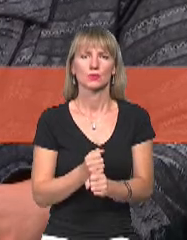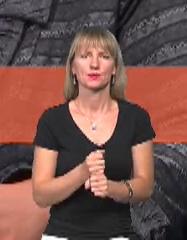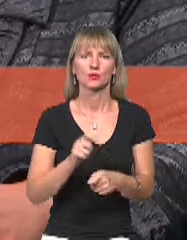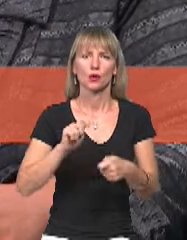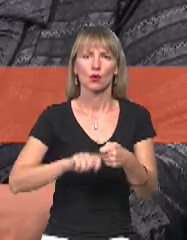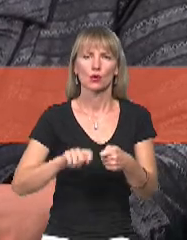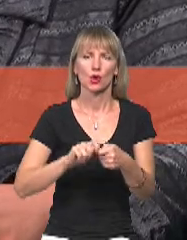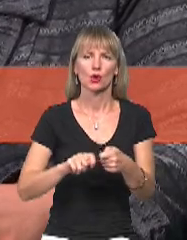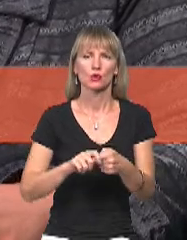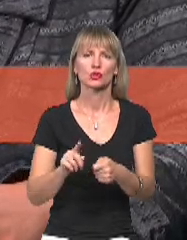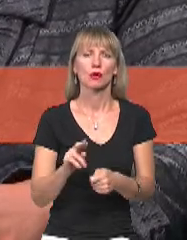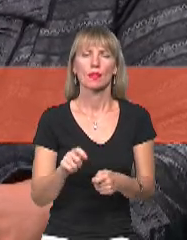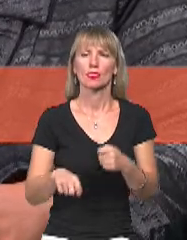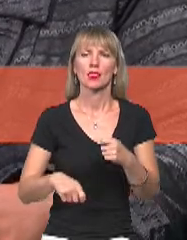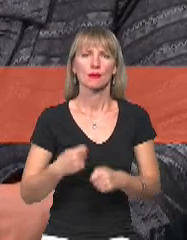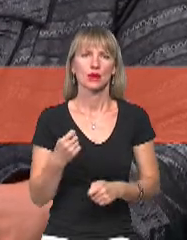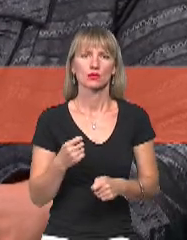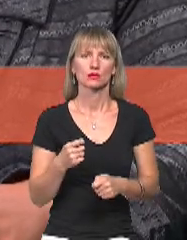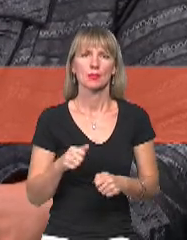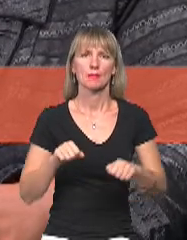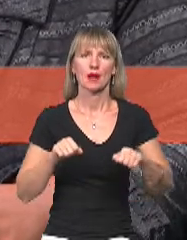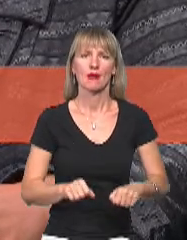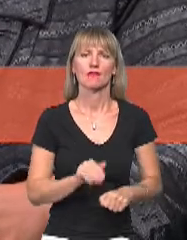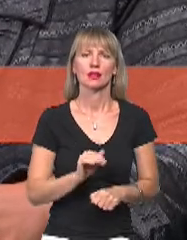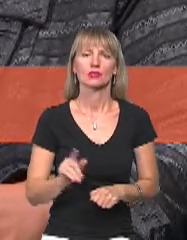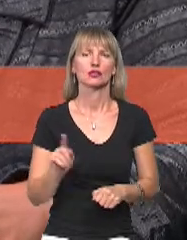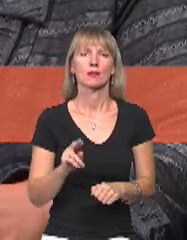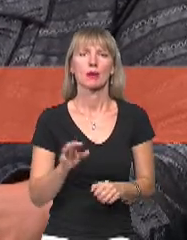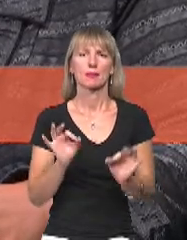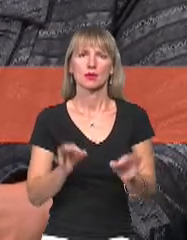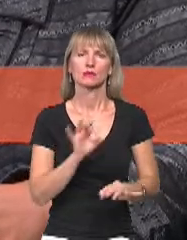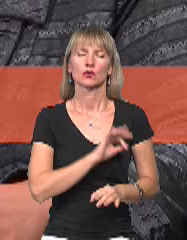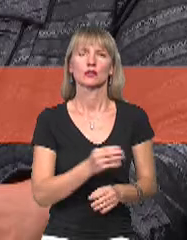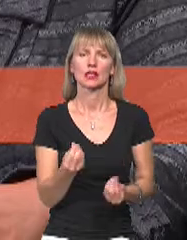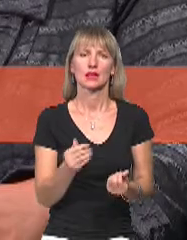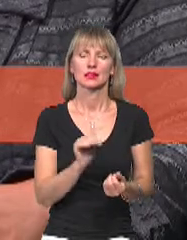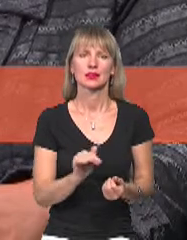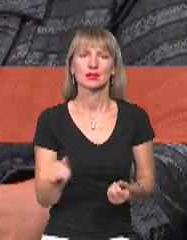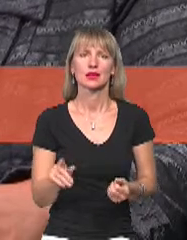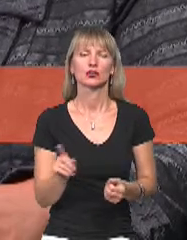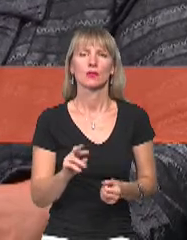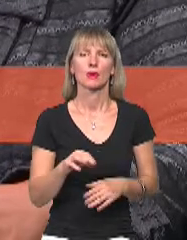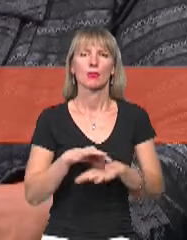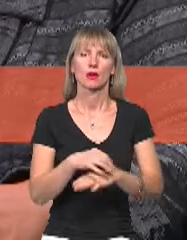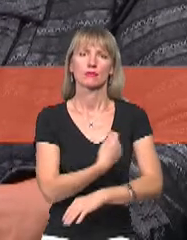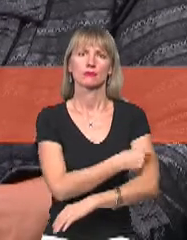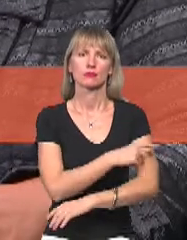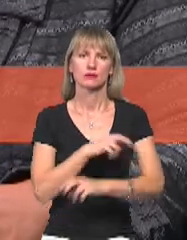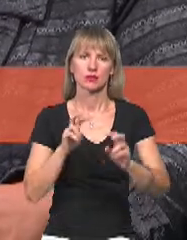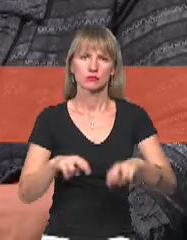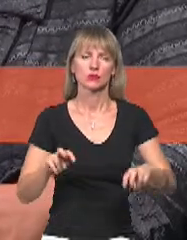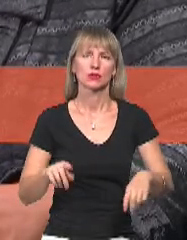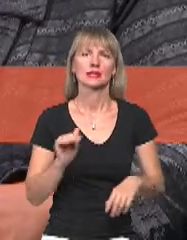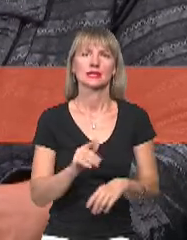контролює, щоб не порушувались права дітей, щоб правильно використовувались кошти, діти проходили медкомісію,